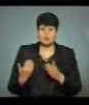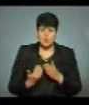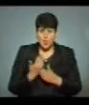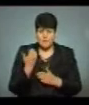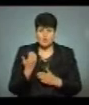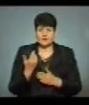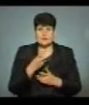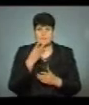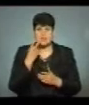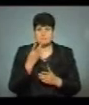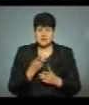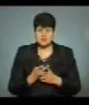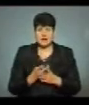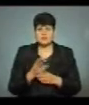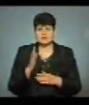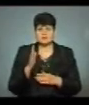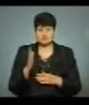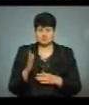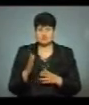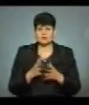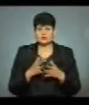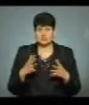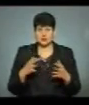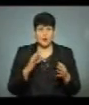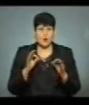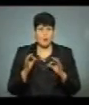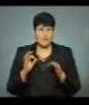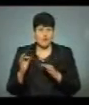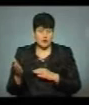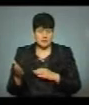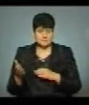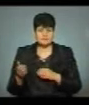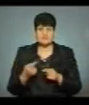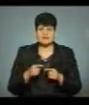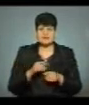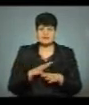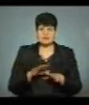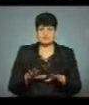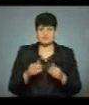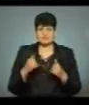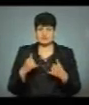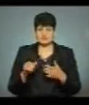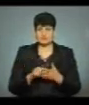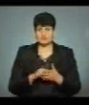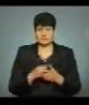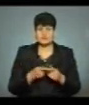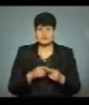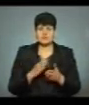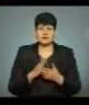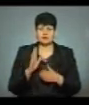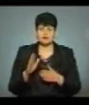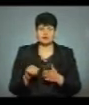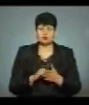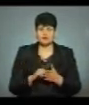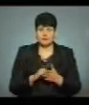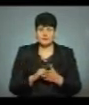який передбачається, буде широко обговорений. Тобто це не буде несподіваний документ, це має бути документ, який пройде,